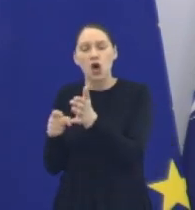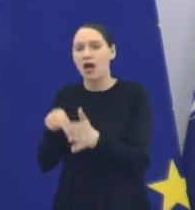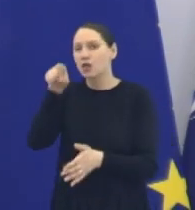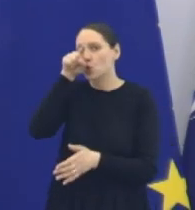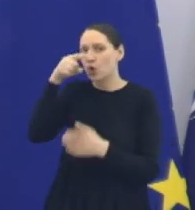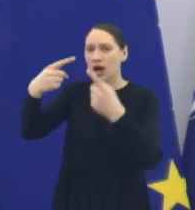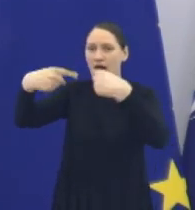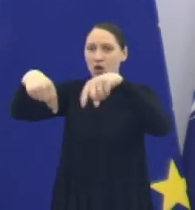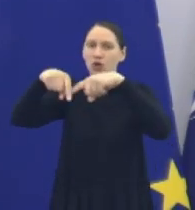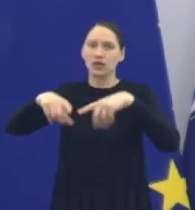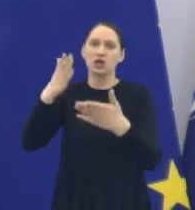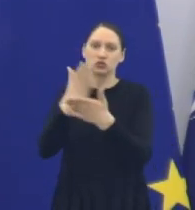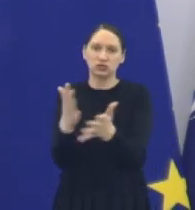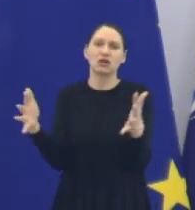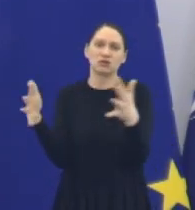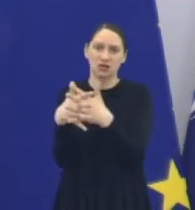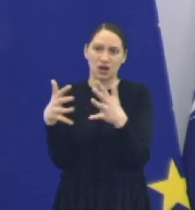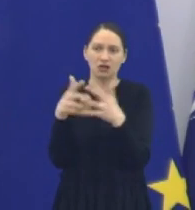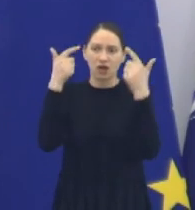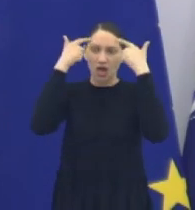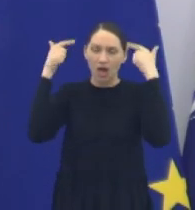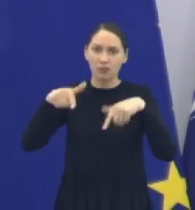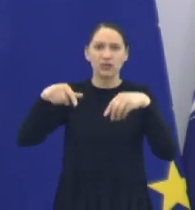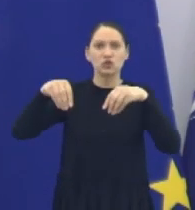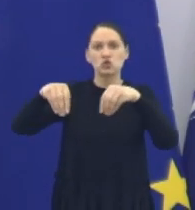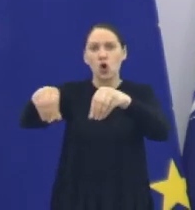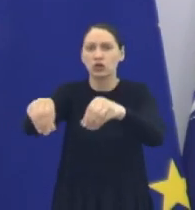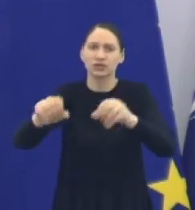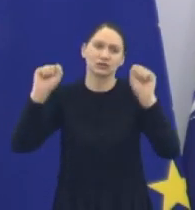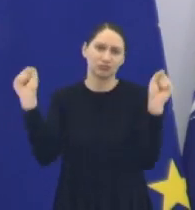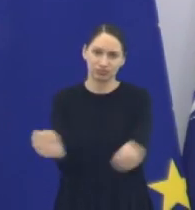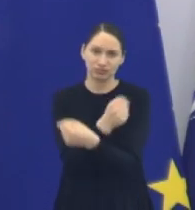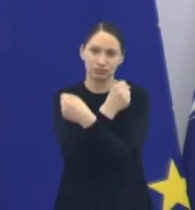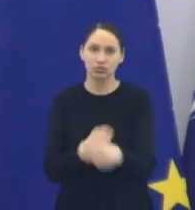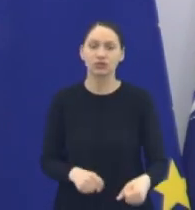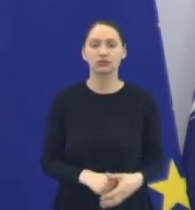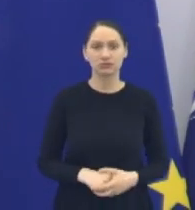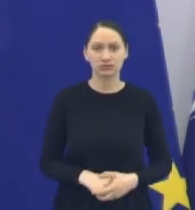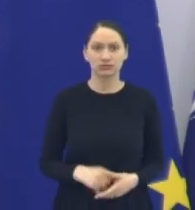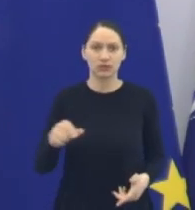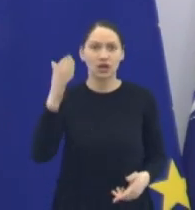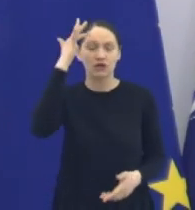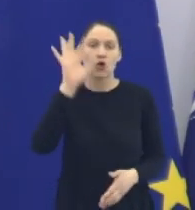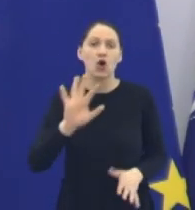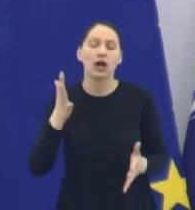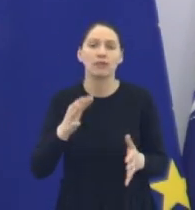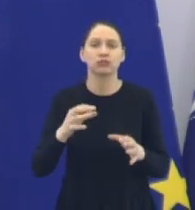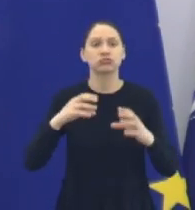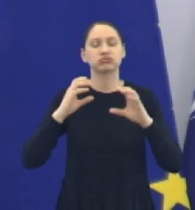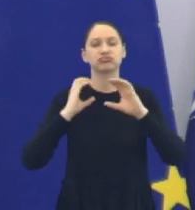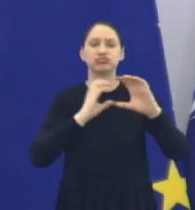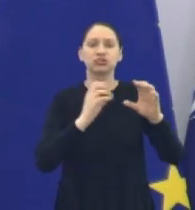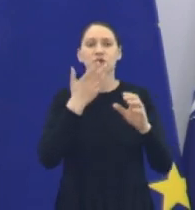kuriuose tiesiog vyksta mūšiai ir natūralu, kad to neįmanoma būtų padaryti. Jie galvoja apie tai, kaip spręsti logistikos